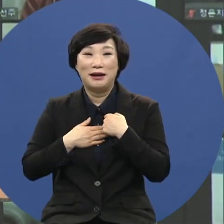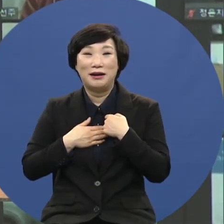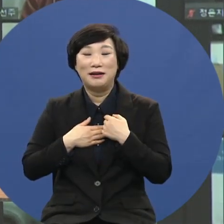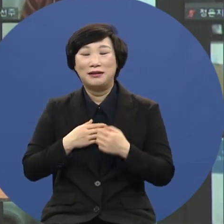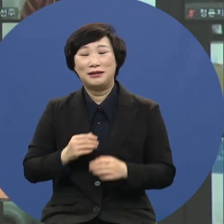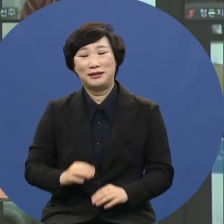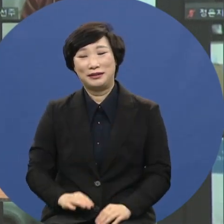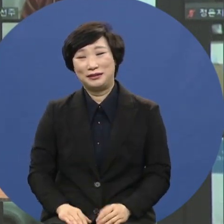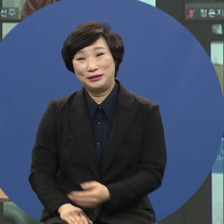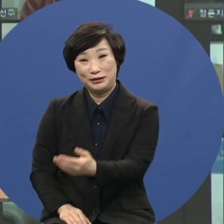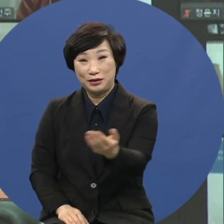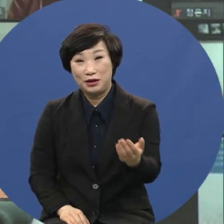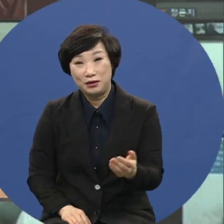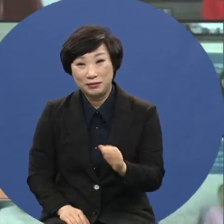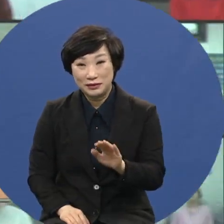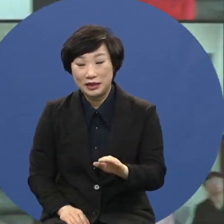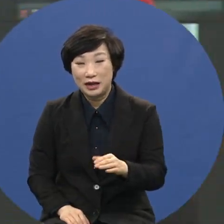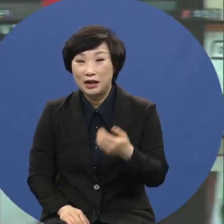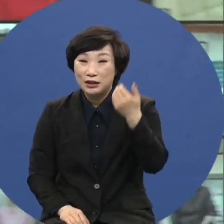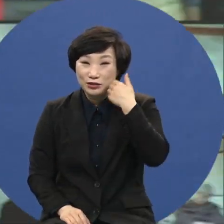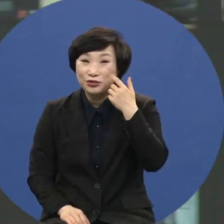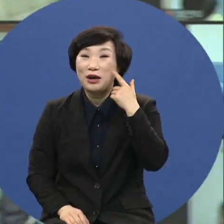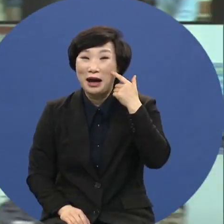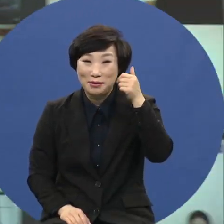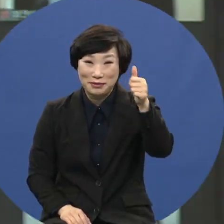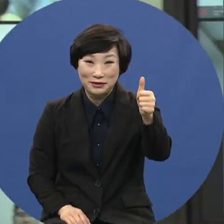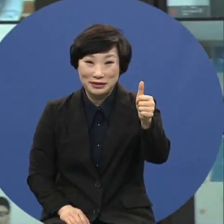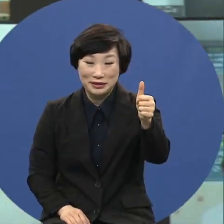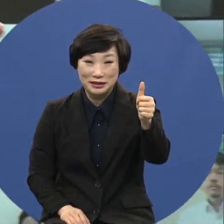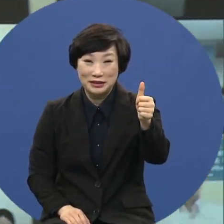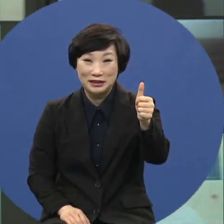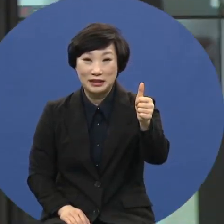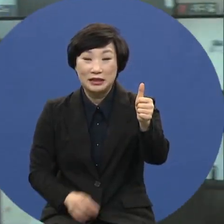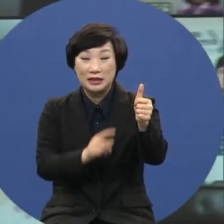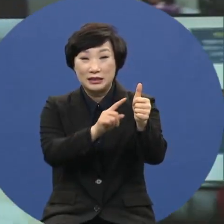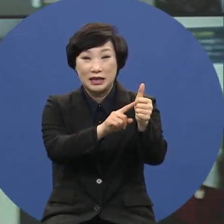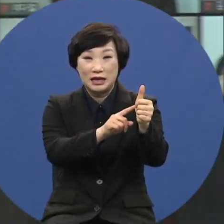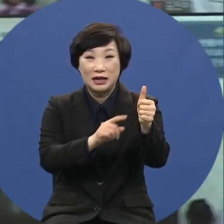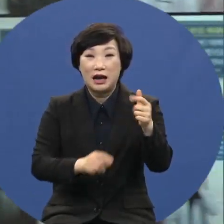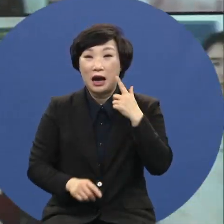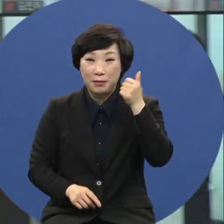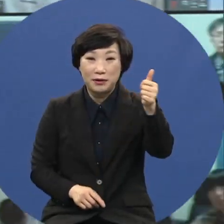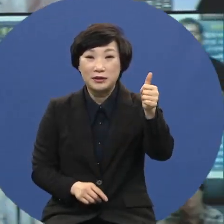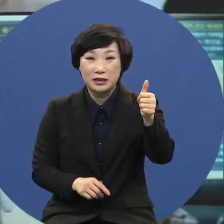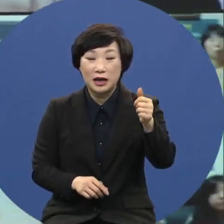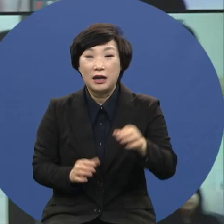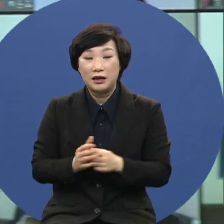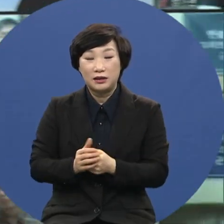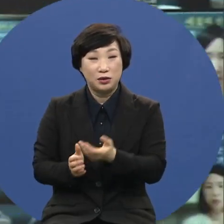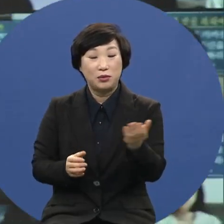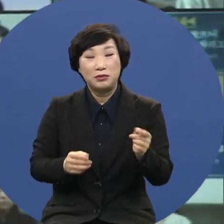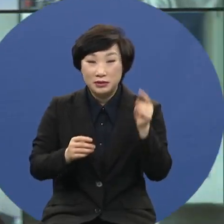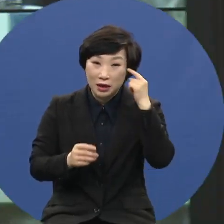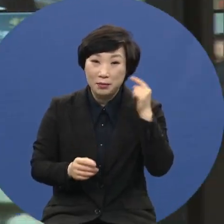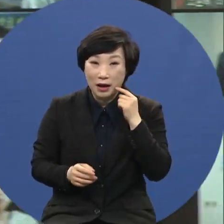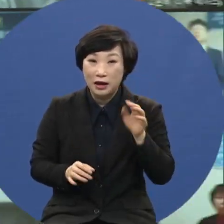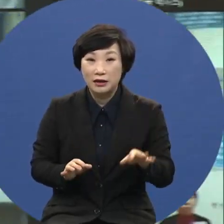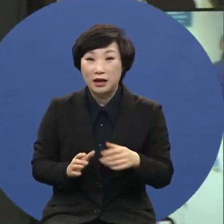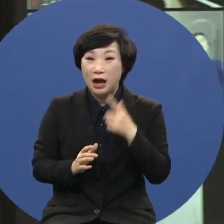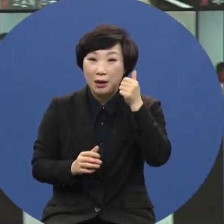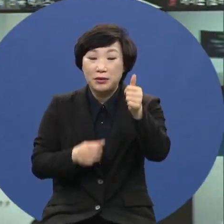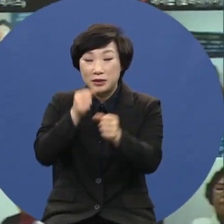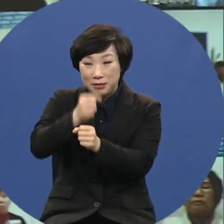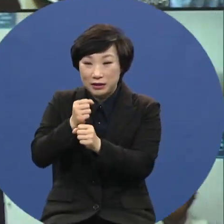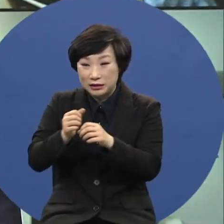여러분, 어떤 아버지가 자기가 만든 피조물이 마귀 사단에